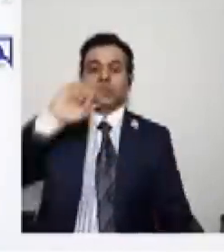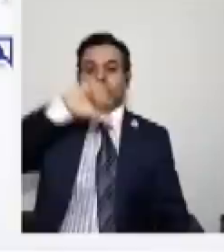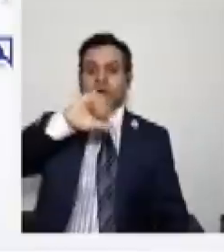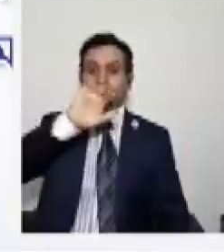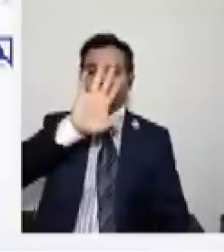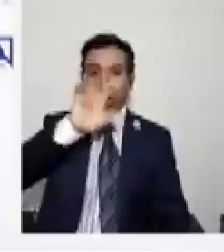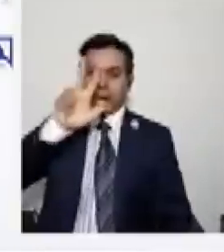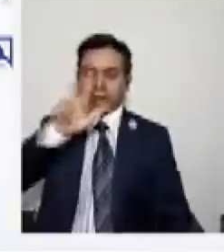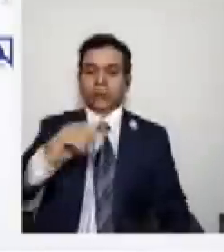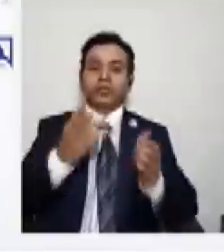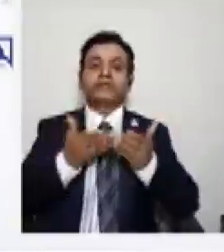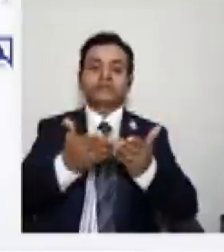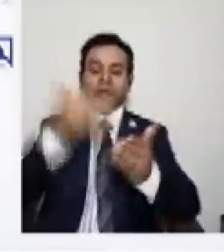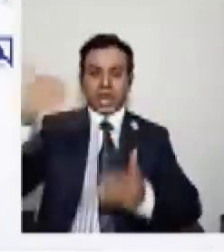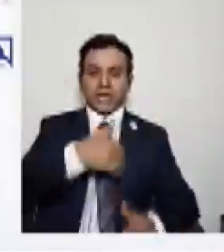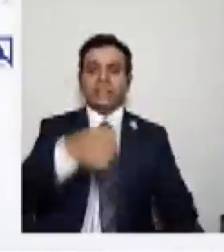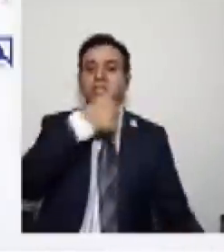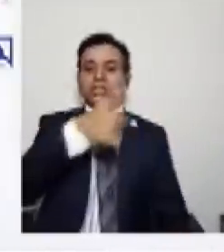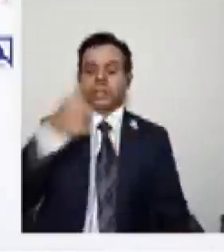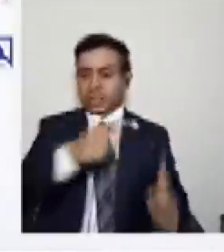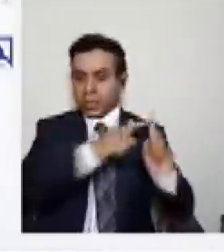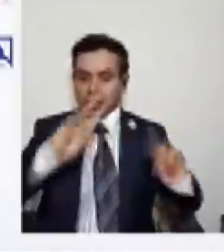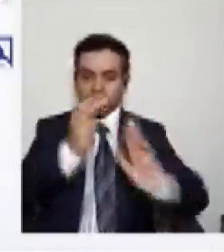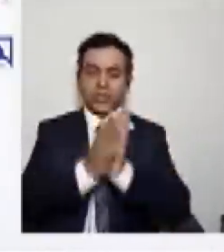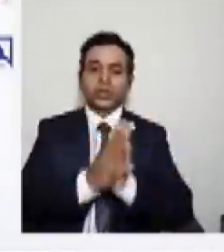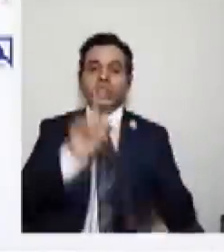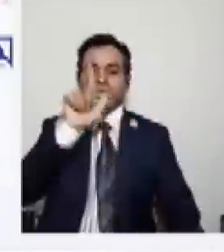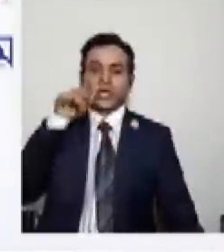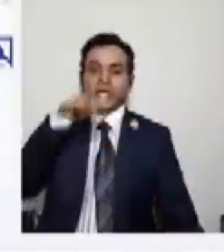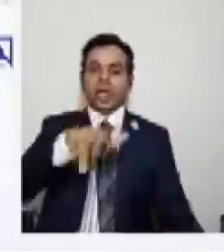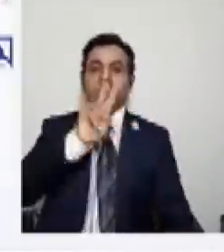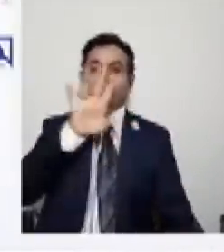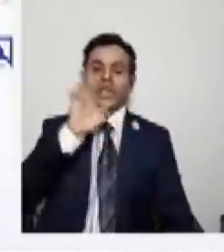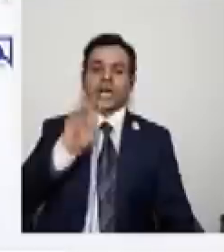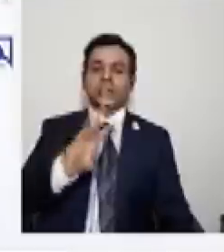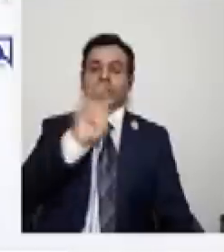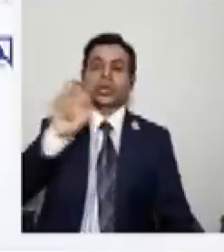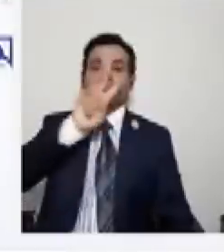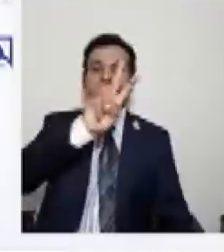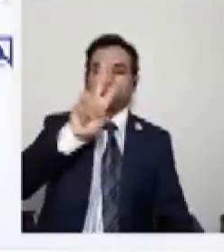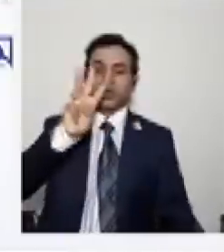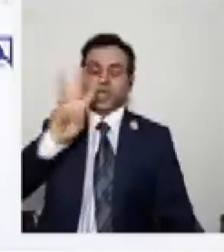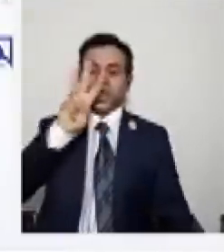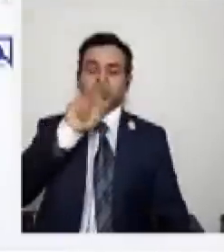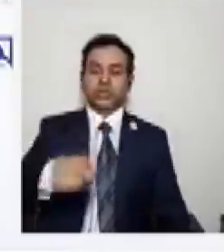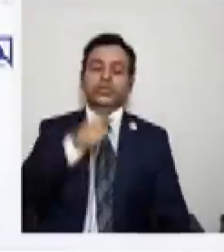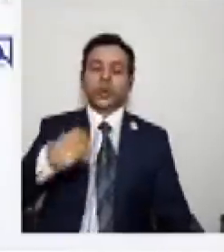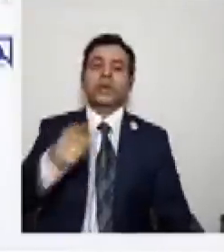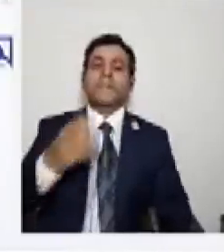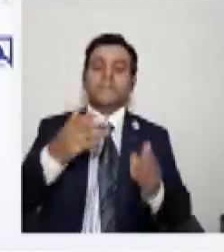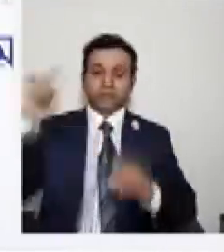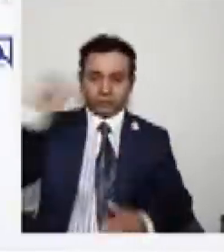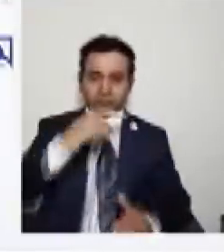আন্তর্জাতিক বিমানবন্দরে 1085 জন, স্থলবন্দরে 458 জন, সমুদ্র বন্দরে 66 জন এবং এ পর্যন্ত স্ক্রিনিং